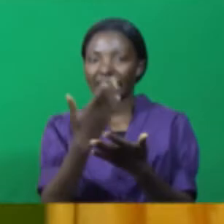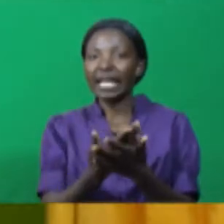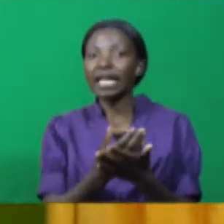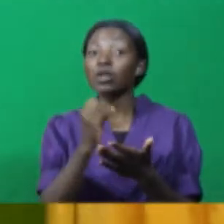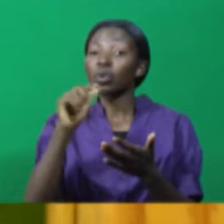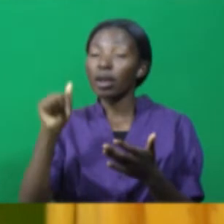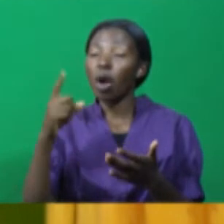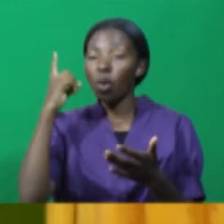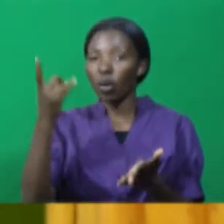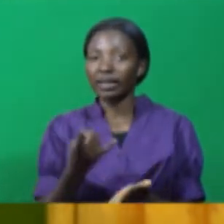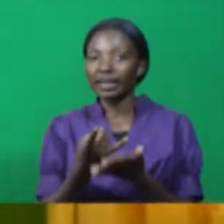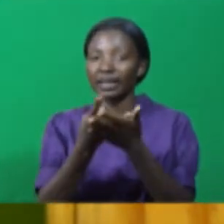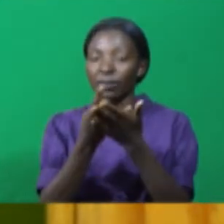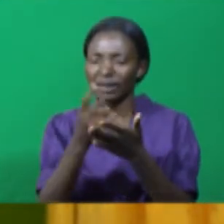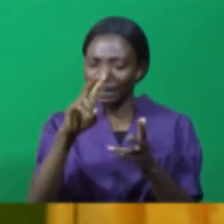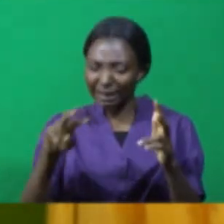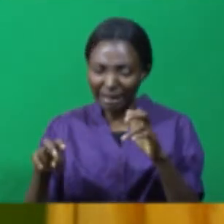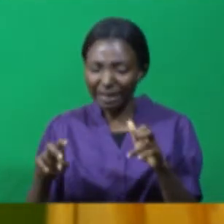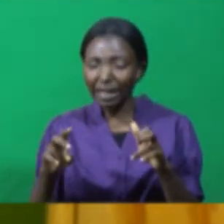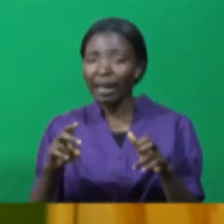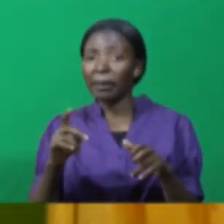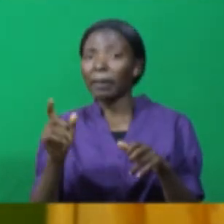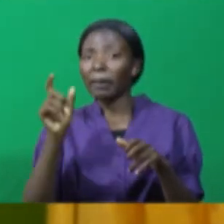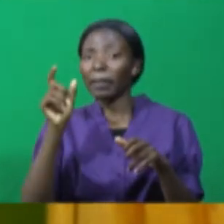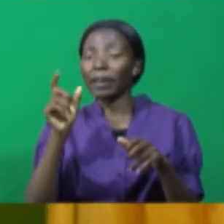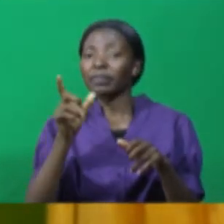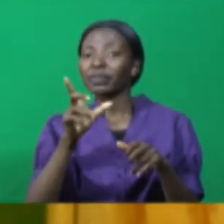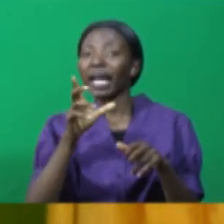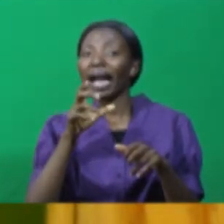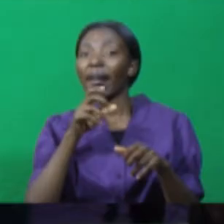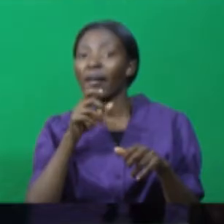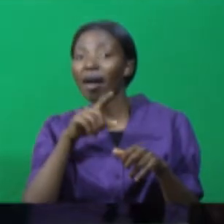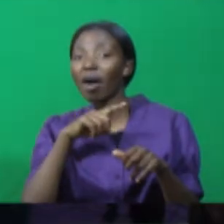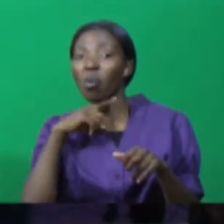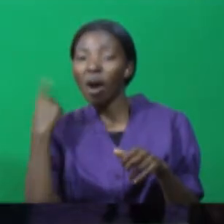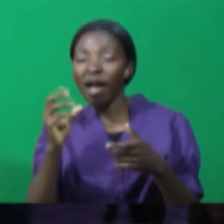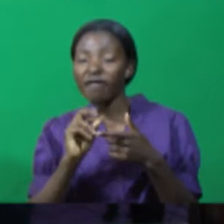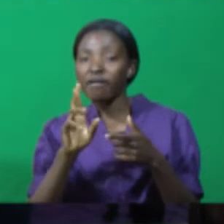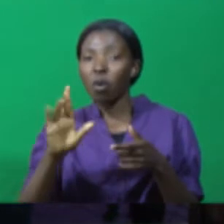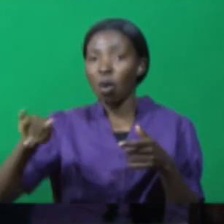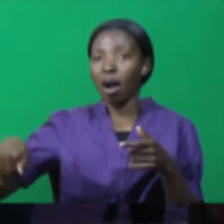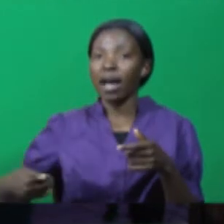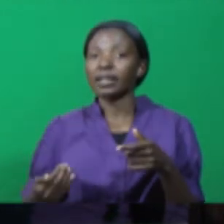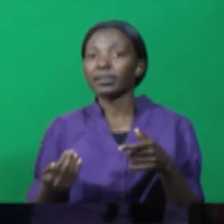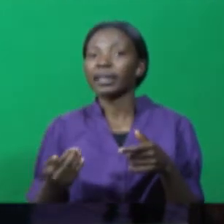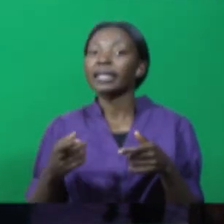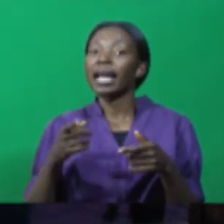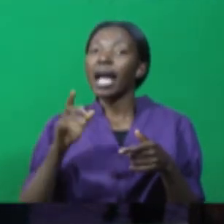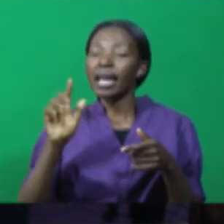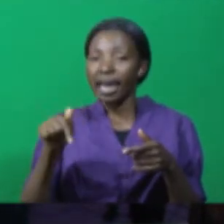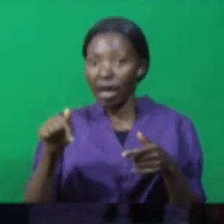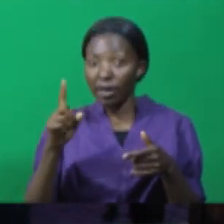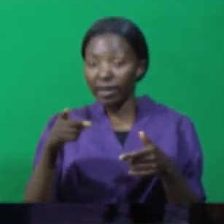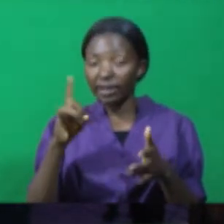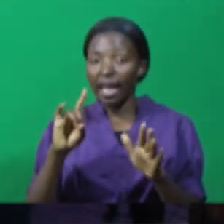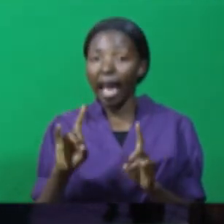Mwari anobatsira chero mukutsvaga wokuroorana naye. Mwari ingatoitwa nengirozi iyo. Yakato kana yakaitwa kuna